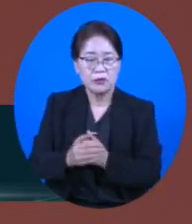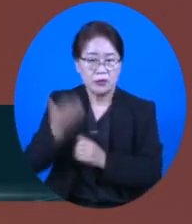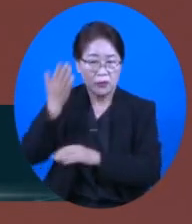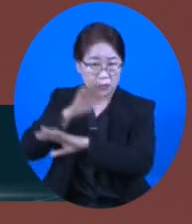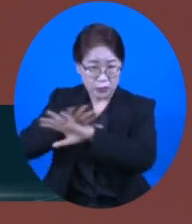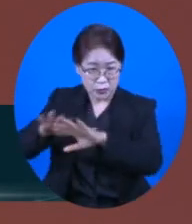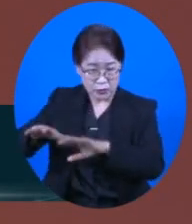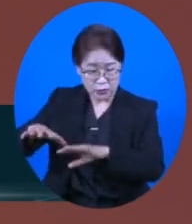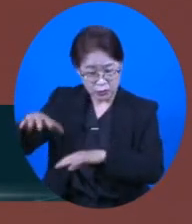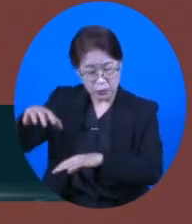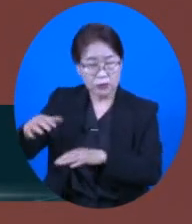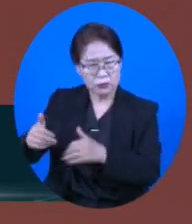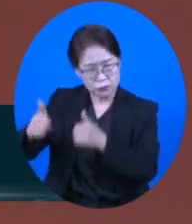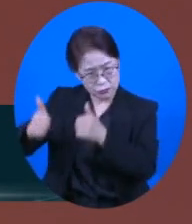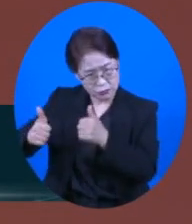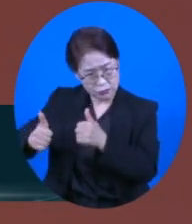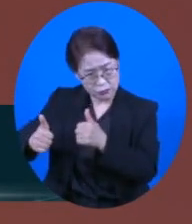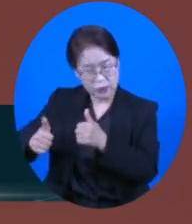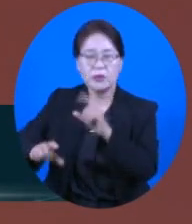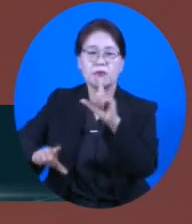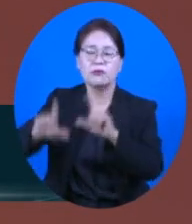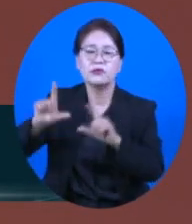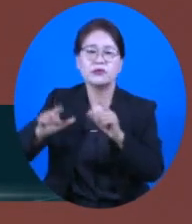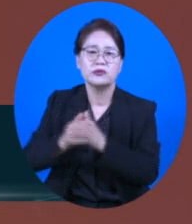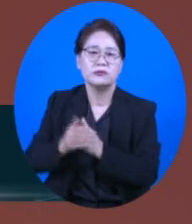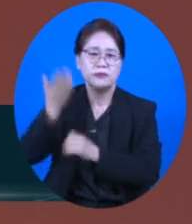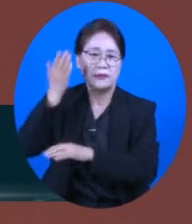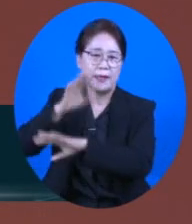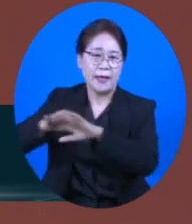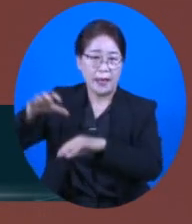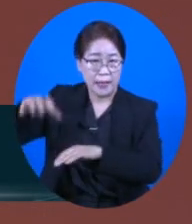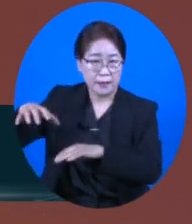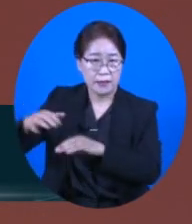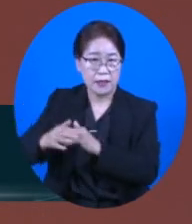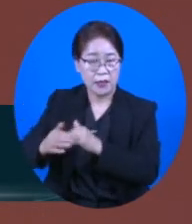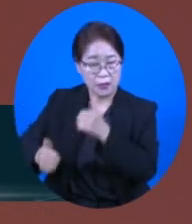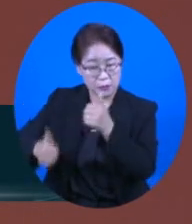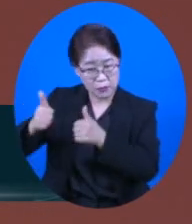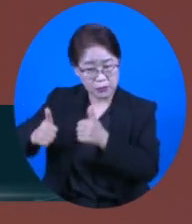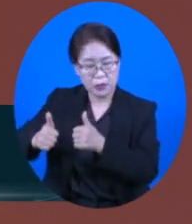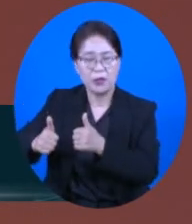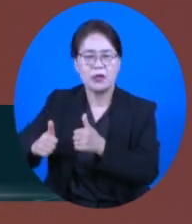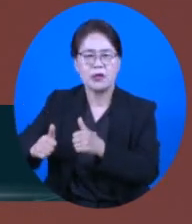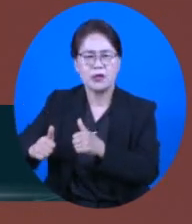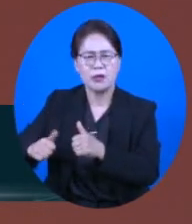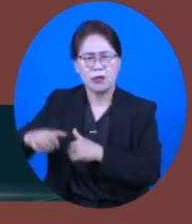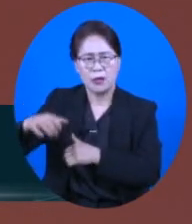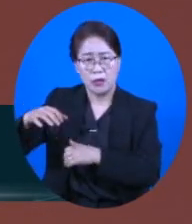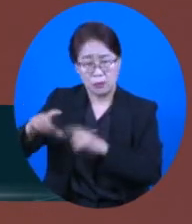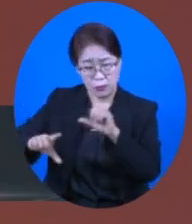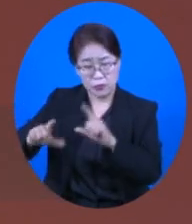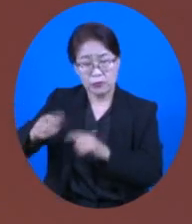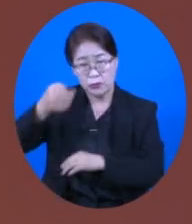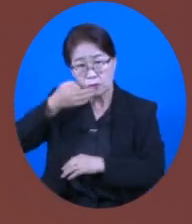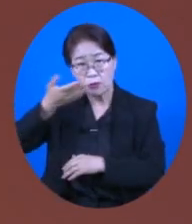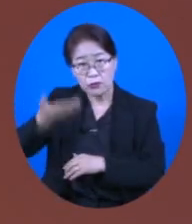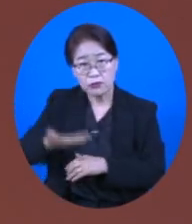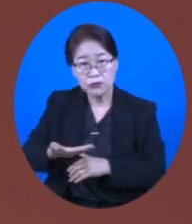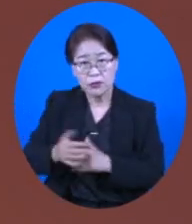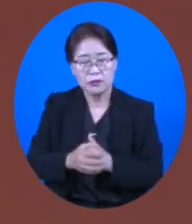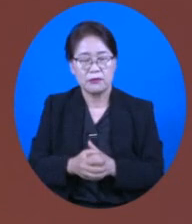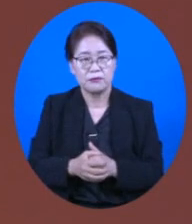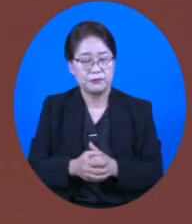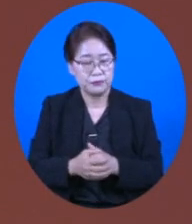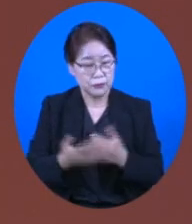천상에서의 법정에서의 모습입니다. 그러니까 하늘 법정의 모습을 보여주신 거예요. 그러니까 이 환상을 보게